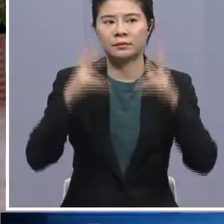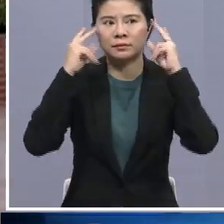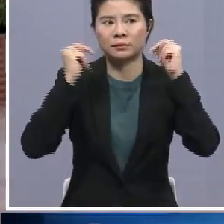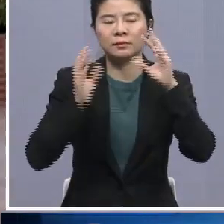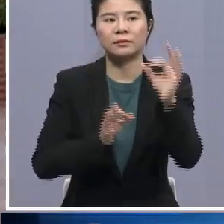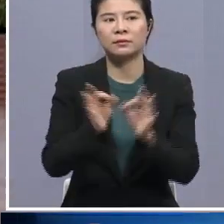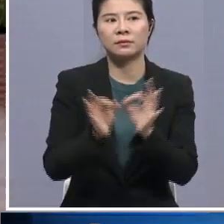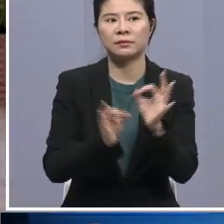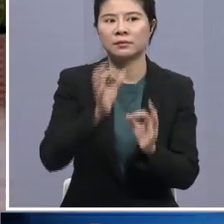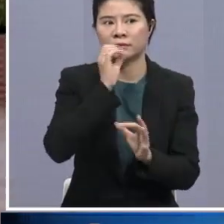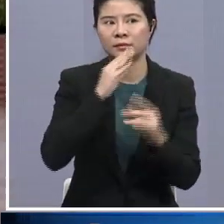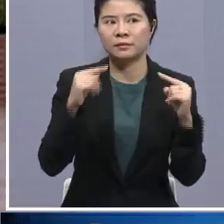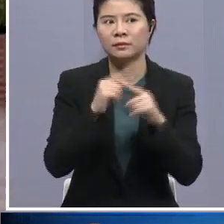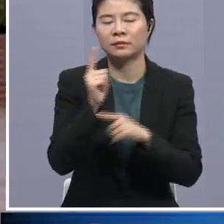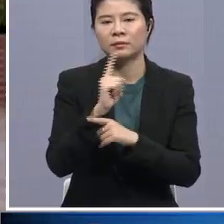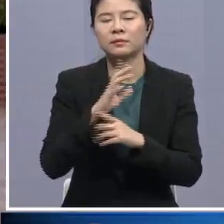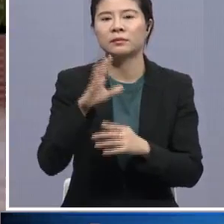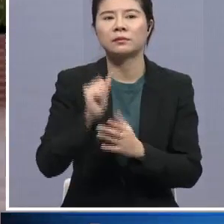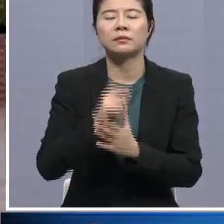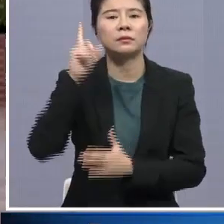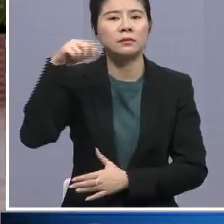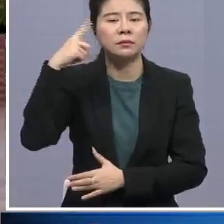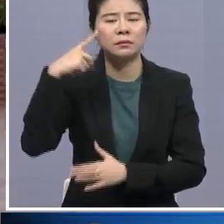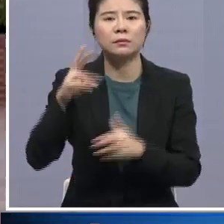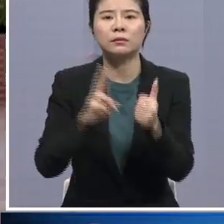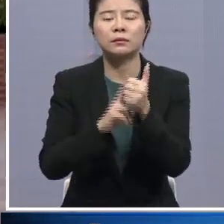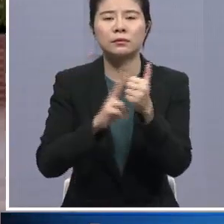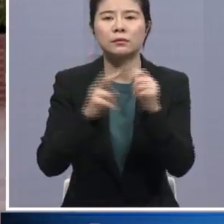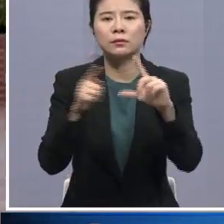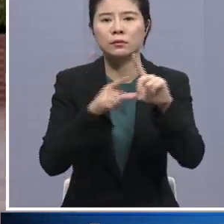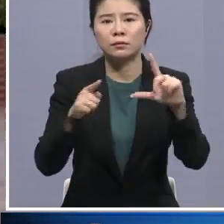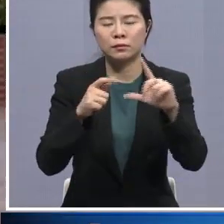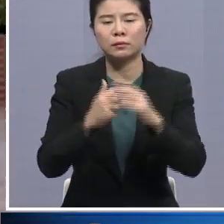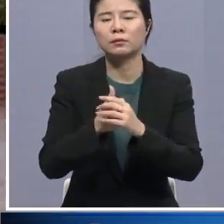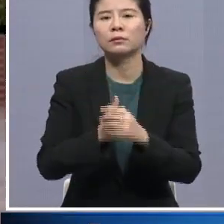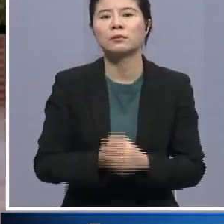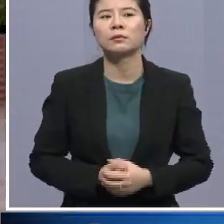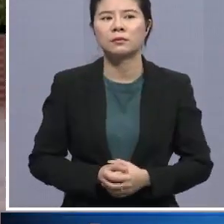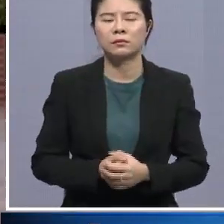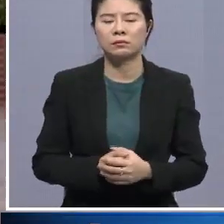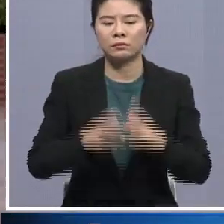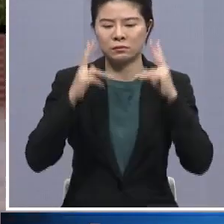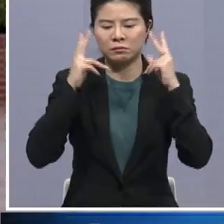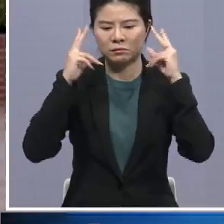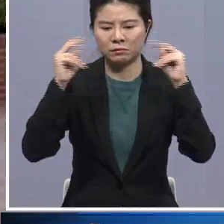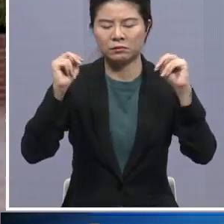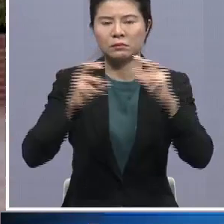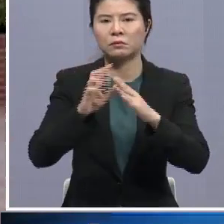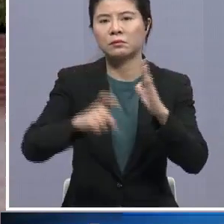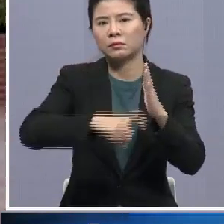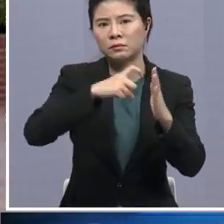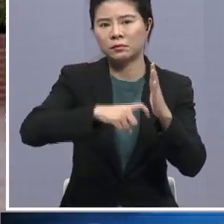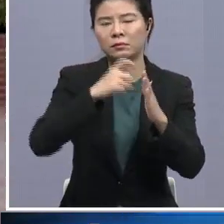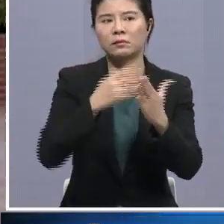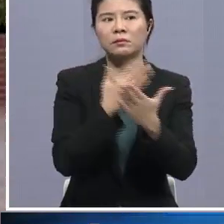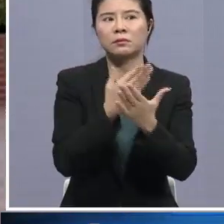างไกลเนี่ยนะครับอย่างกรณีที่คุณสิริกัญญาตันสกุลรองหัวหน้าพรรคก้าวไกลออกมาตอบโต้ว่านายกเนี่ยให้เหตุผลอะไรในการที่จะไปกู้เงินในการด